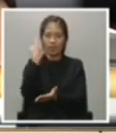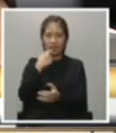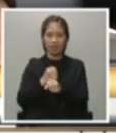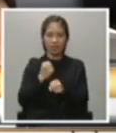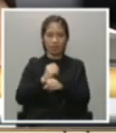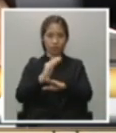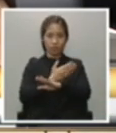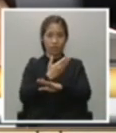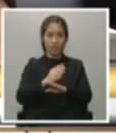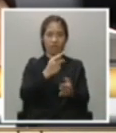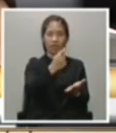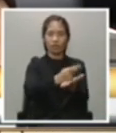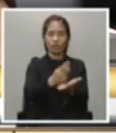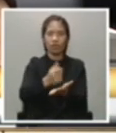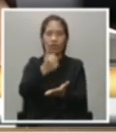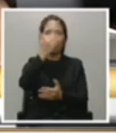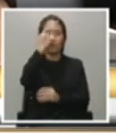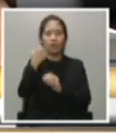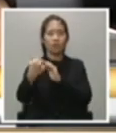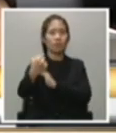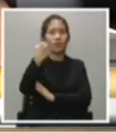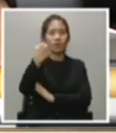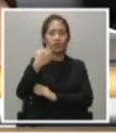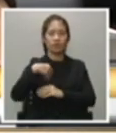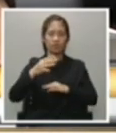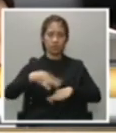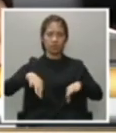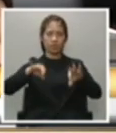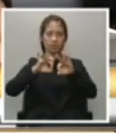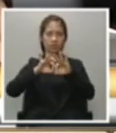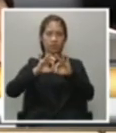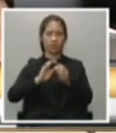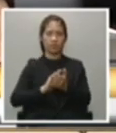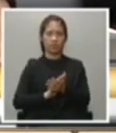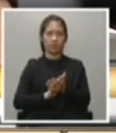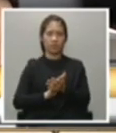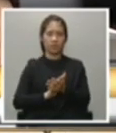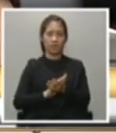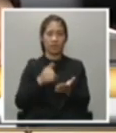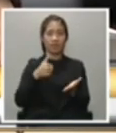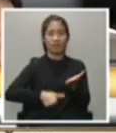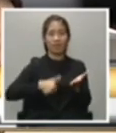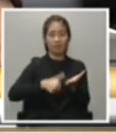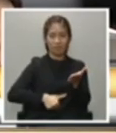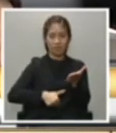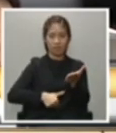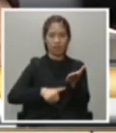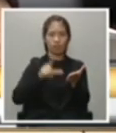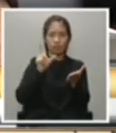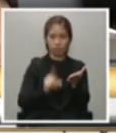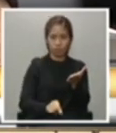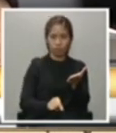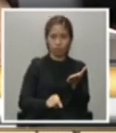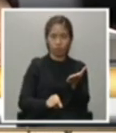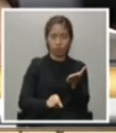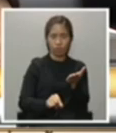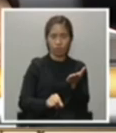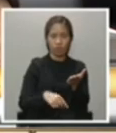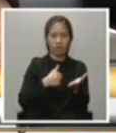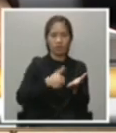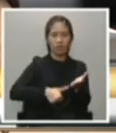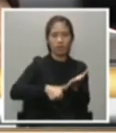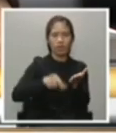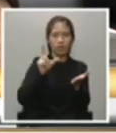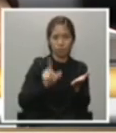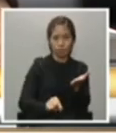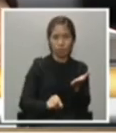ใหญ่เพราะว่ามั่นคงกว่าที่สำคัญนะคะให้อัตราดอกเบี้ยถูกกว่ารายย่อยมาก